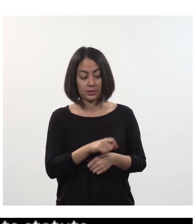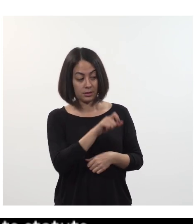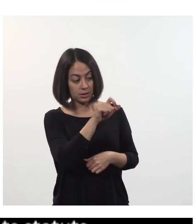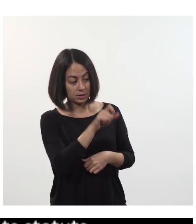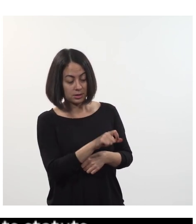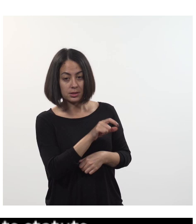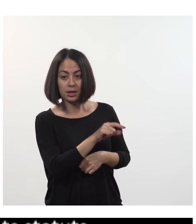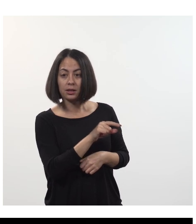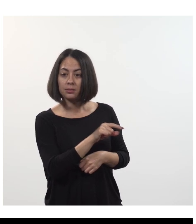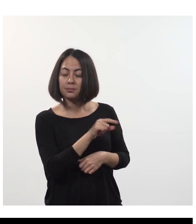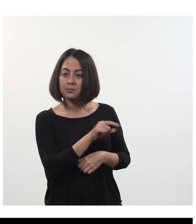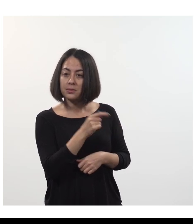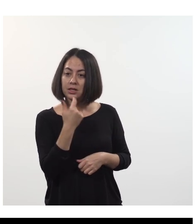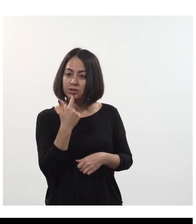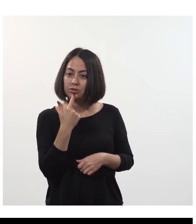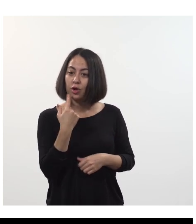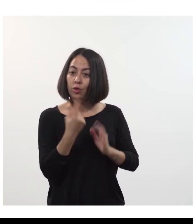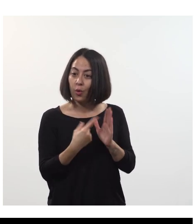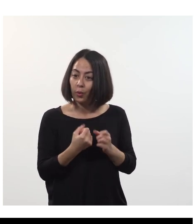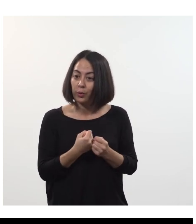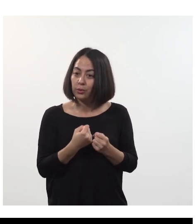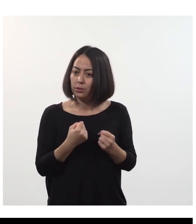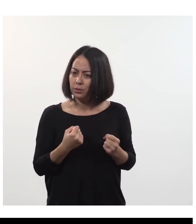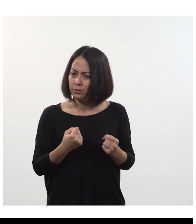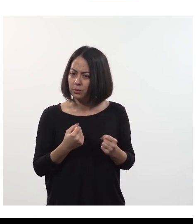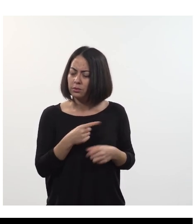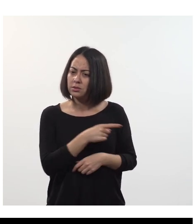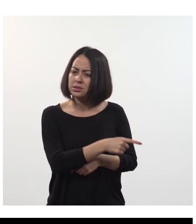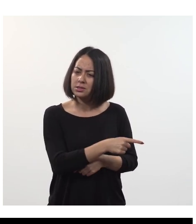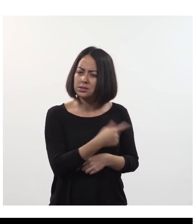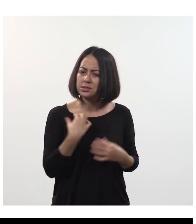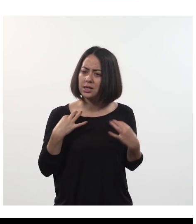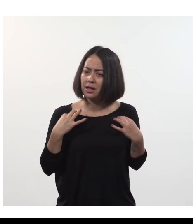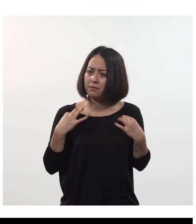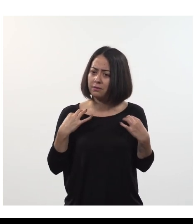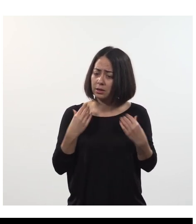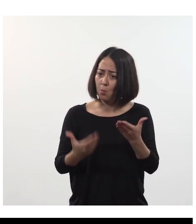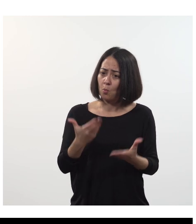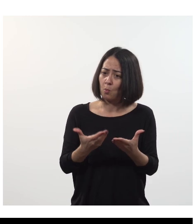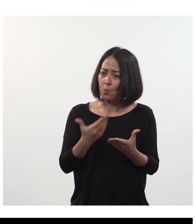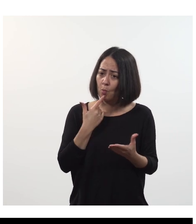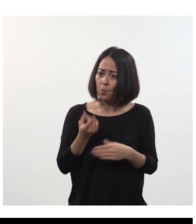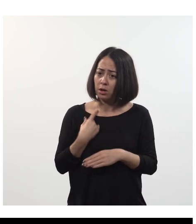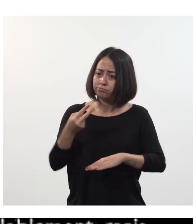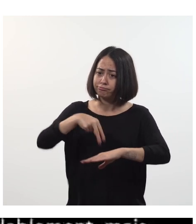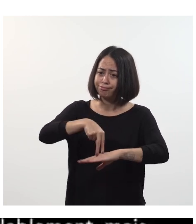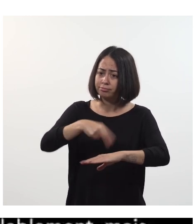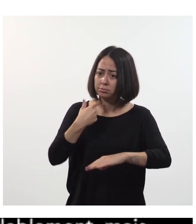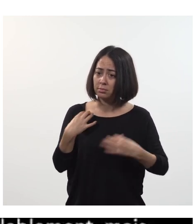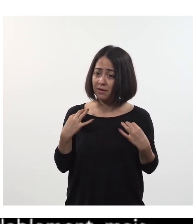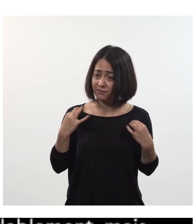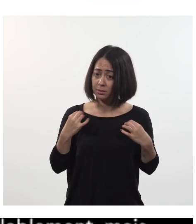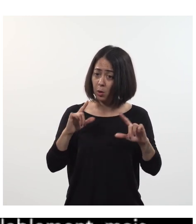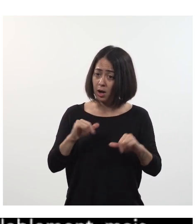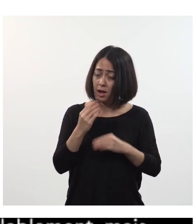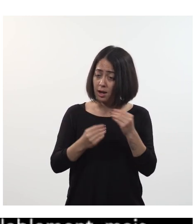on récupère ce poids. Est-ce que voilà, la personne est pesée habillée ou en sous-vêtements? Si elle est pesée en sous-vêtements, ben, si possible, toujours